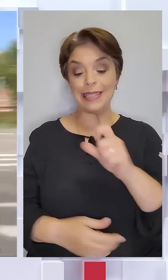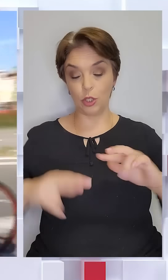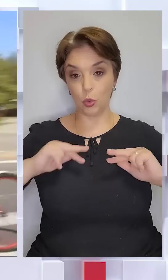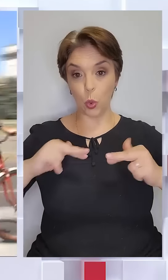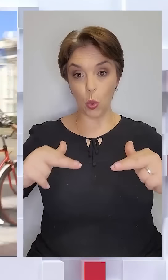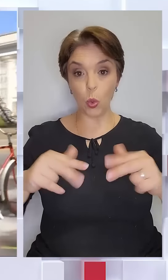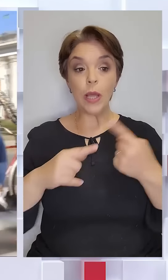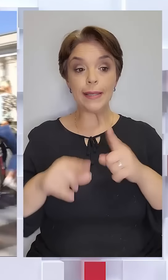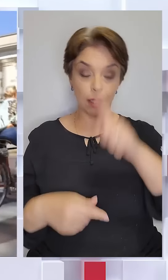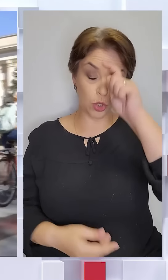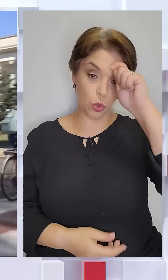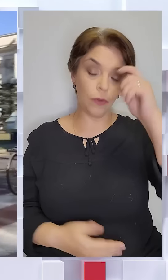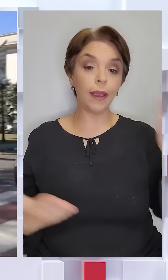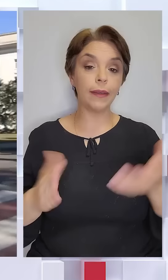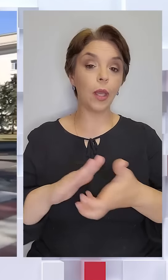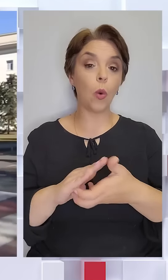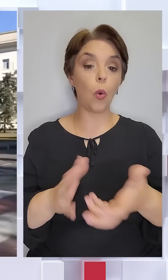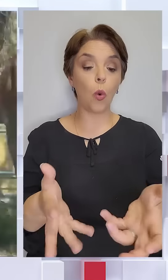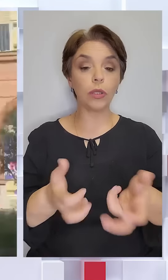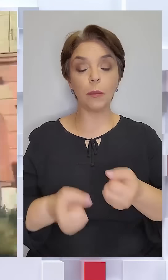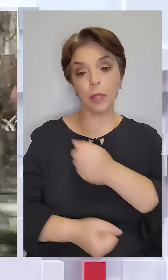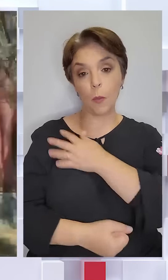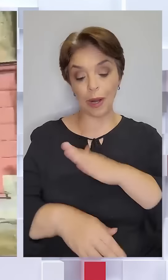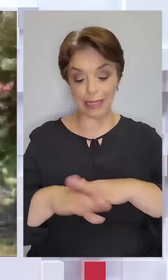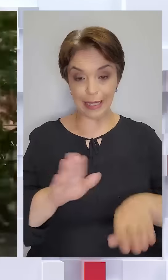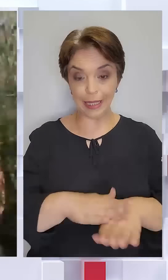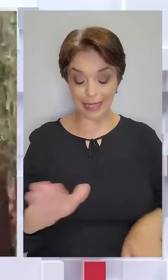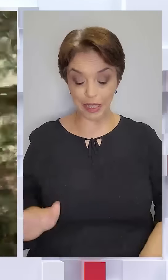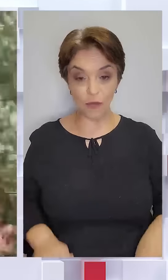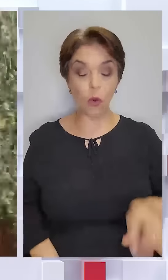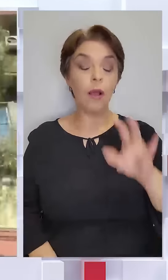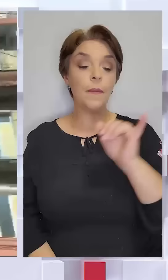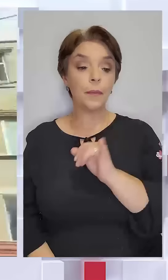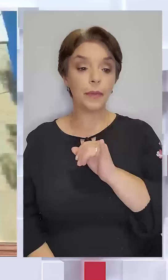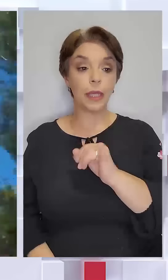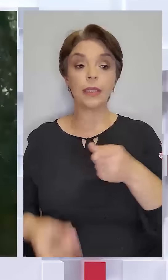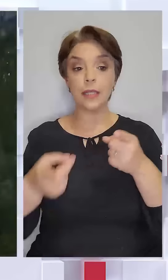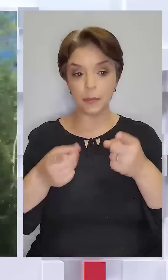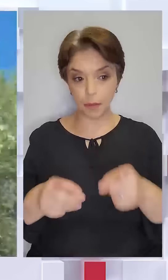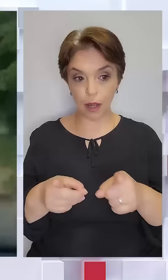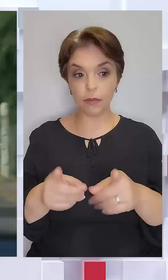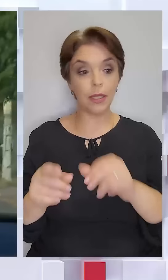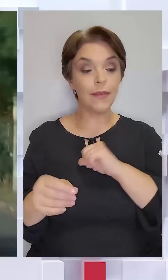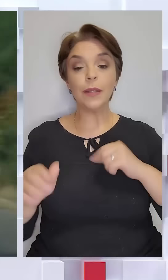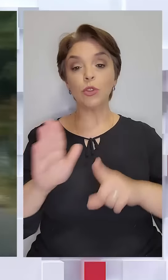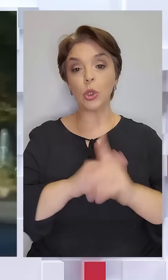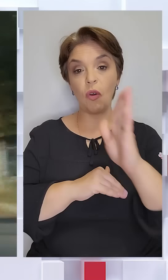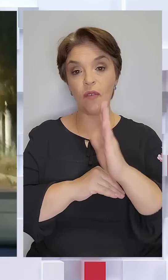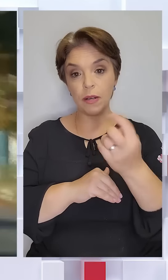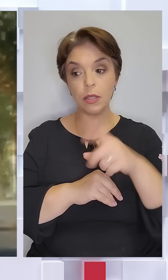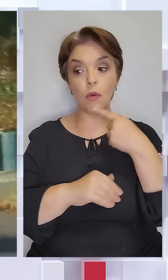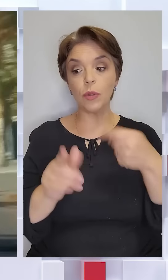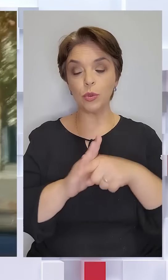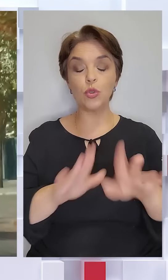дрону. І це чоловіки, які отримали поранення кінцівок. І насправді від початку вересня